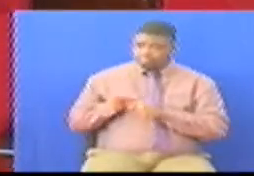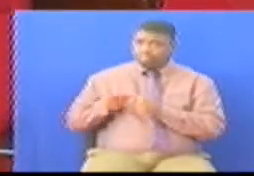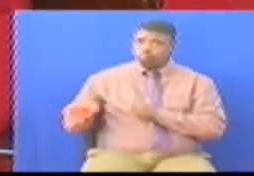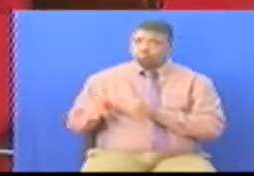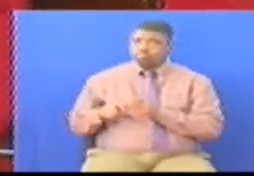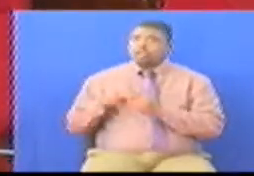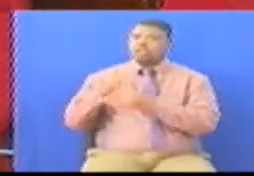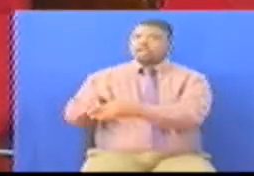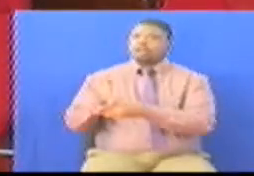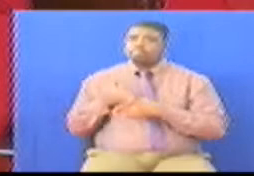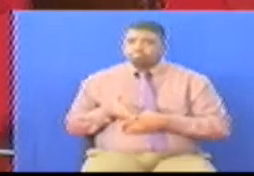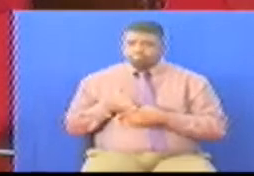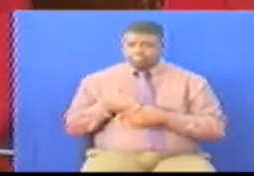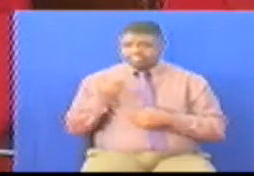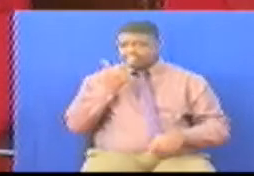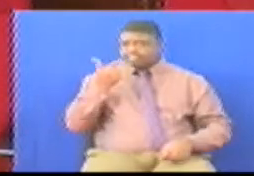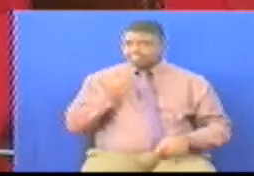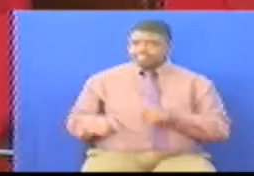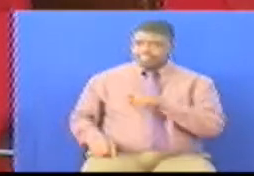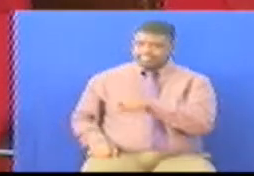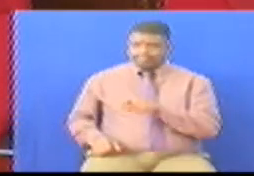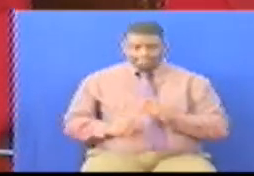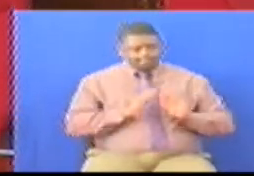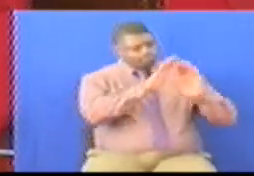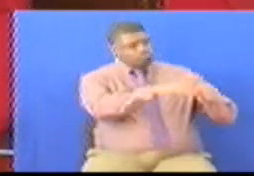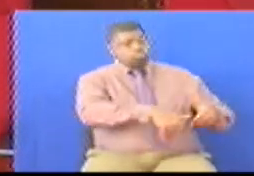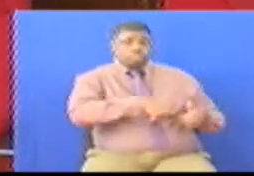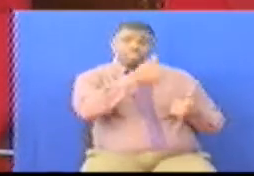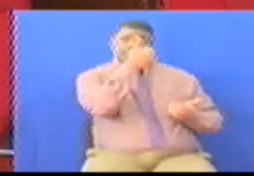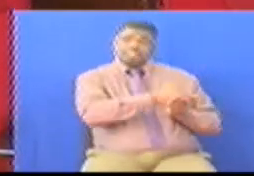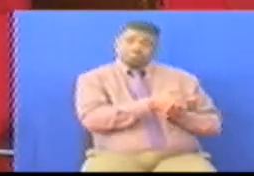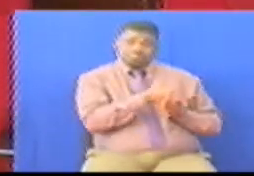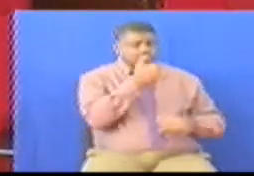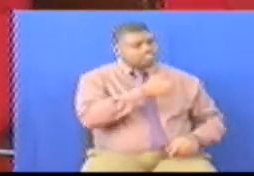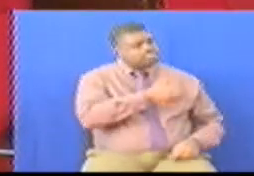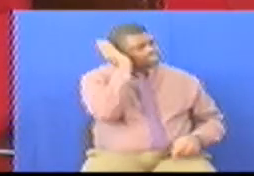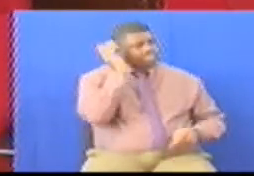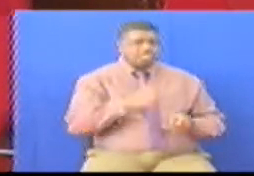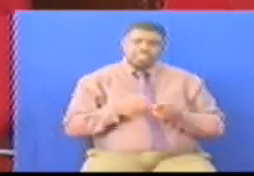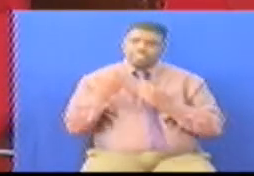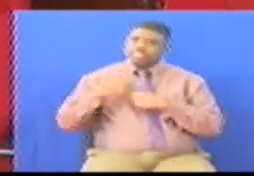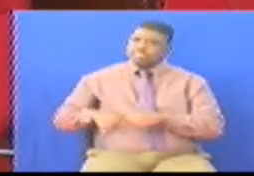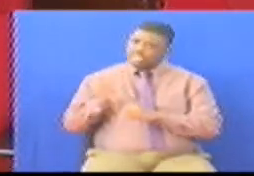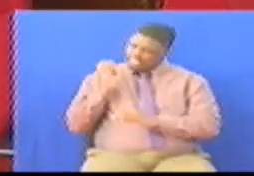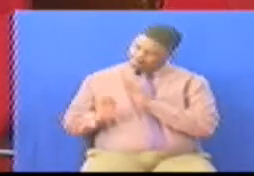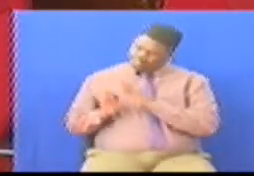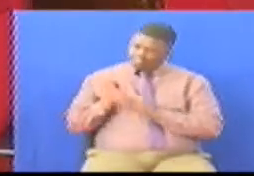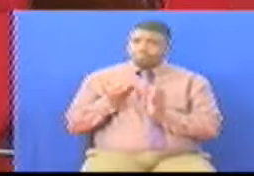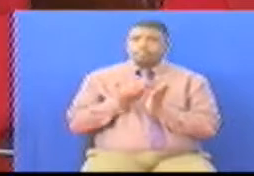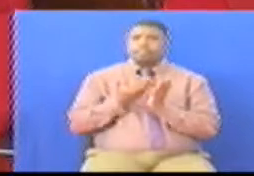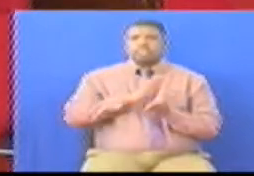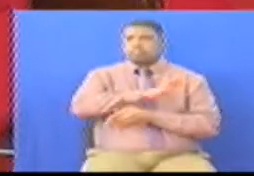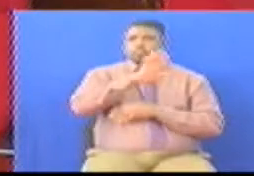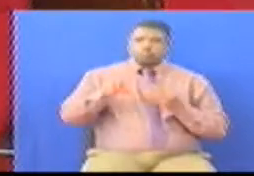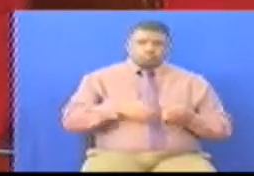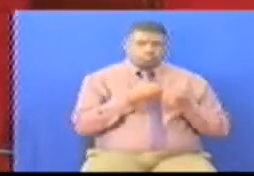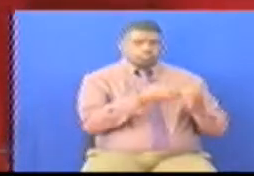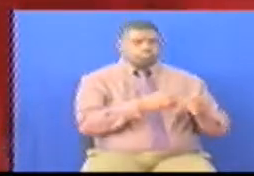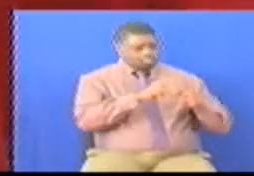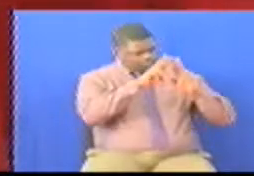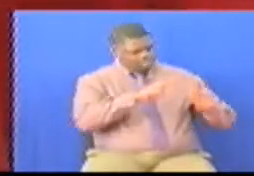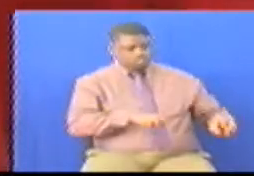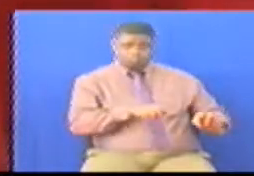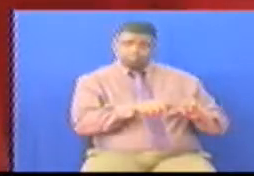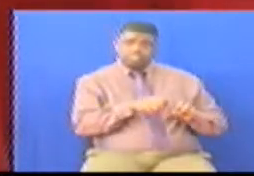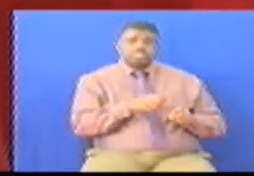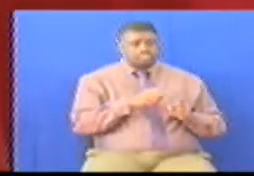wa kampuni ya Pride Tanzania. Bunge liazimie kwamba serikali itekeleze kikamilifu mapendekezo yote yaliyotolewa na CAG katika